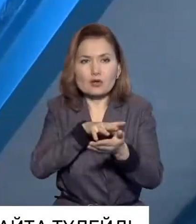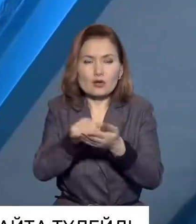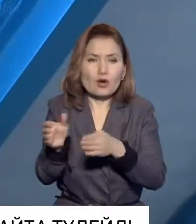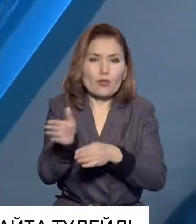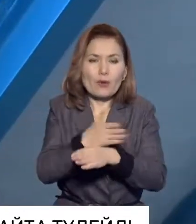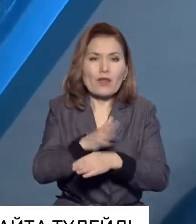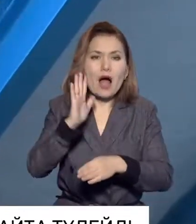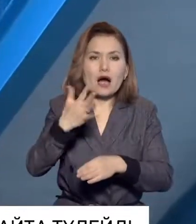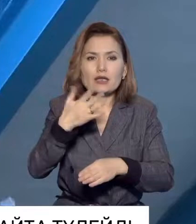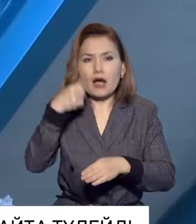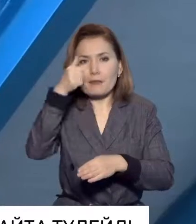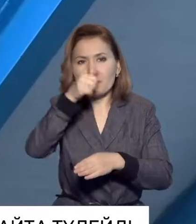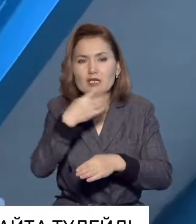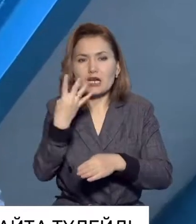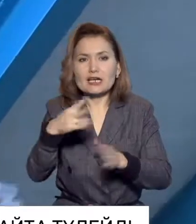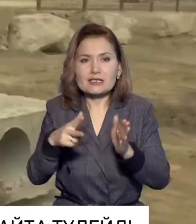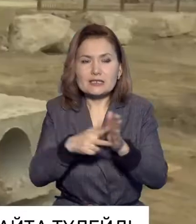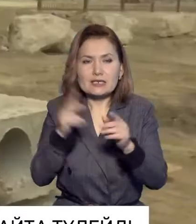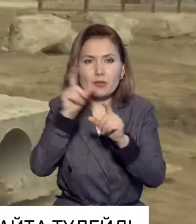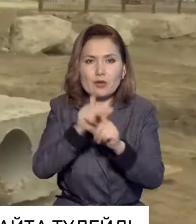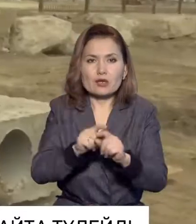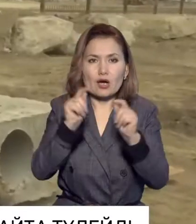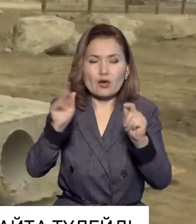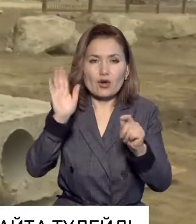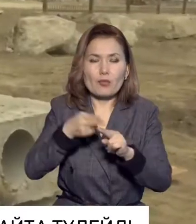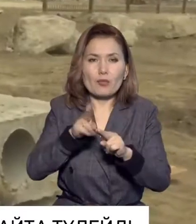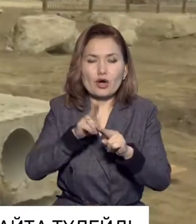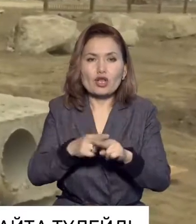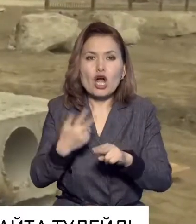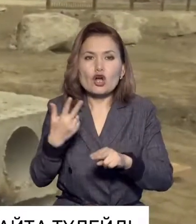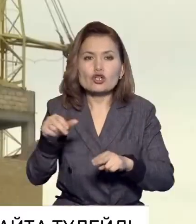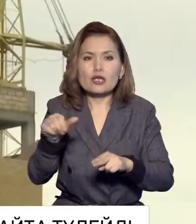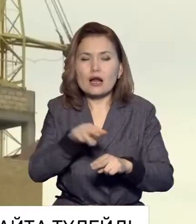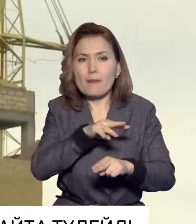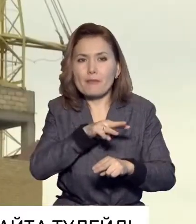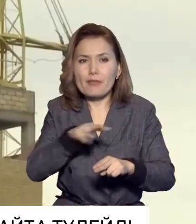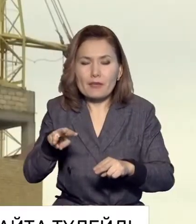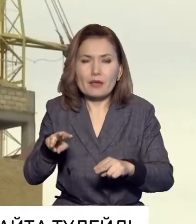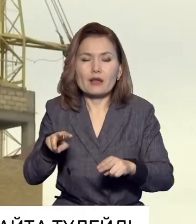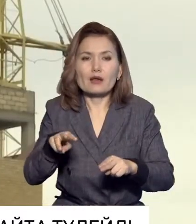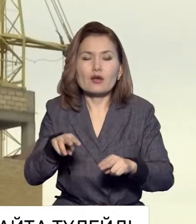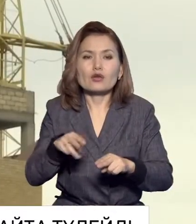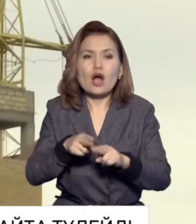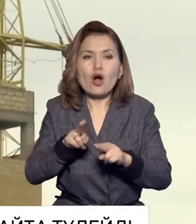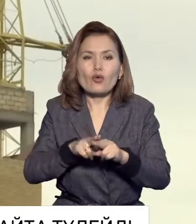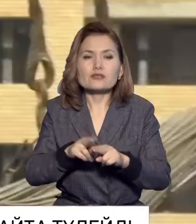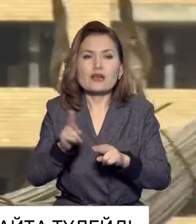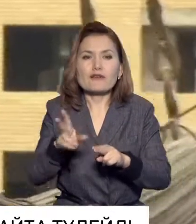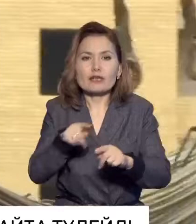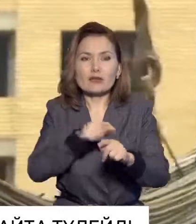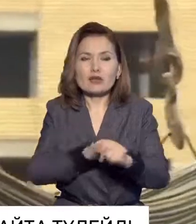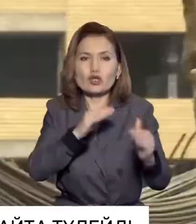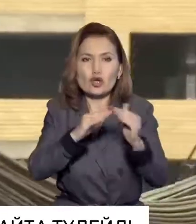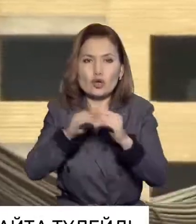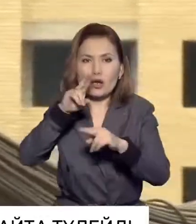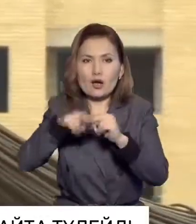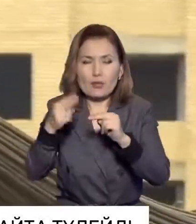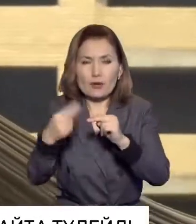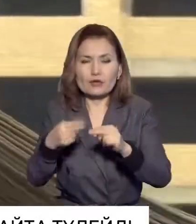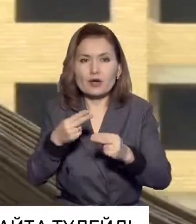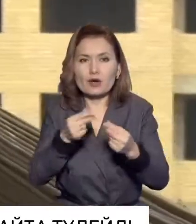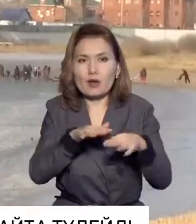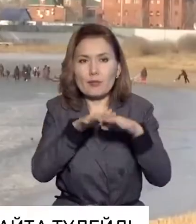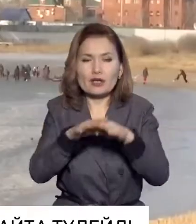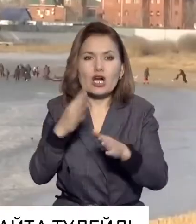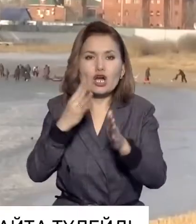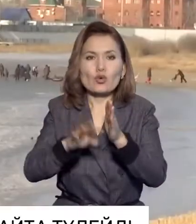жылда 48 мектеп бой көтереді. Осы аралықта 3,5 миллион шаршы метрден астам тұрғын үй пайдалануға беріледі. Жобаларға бөлінетін